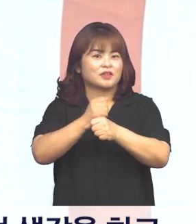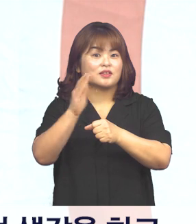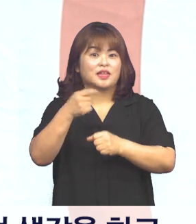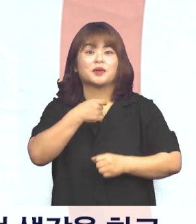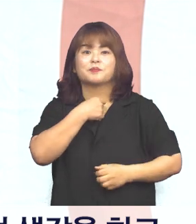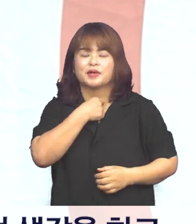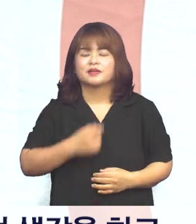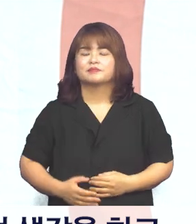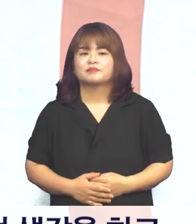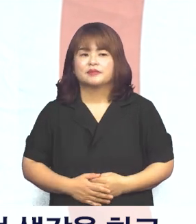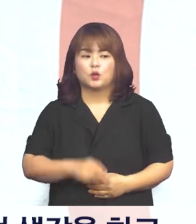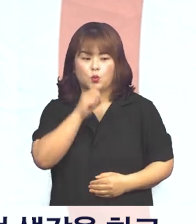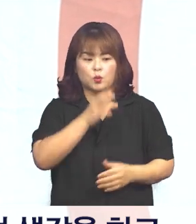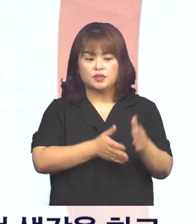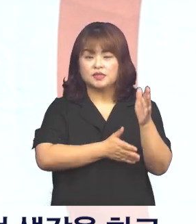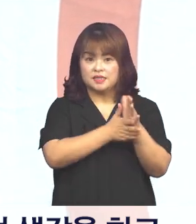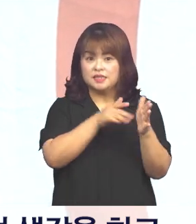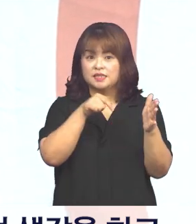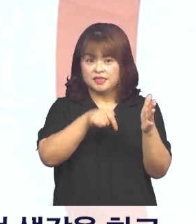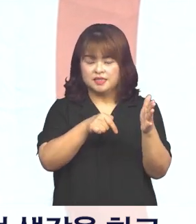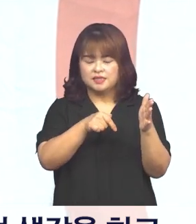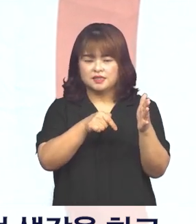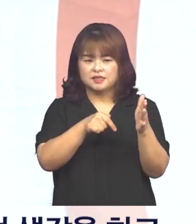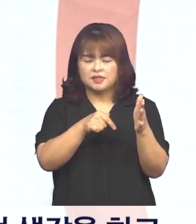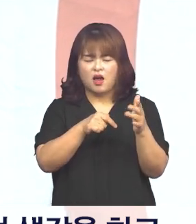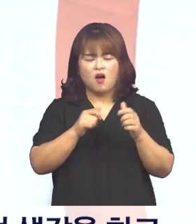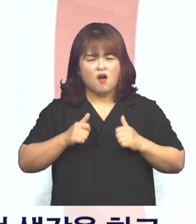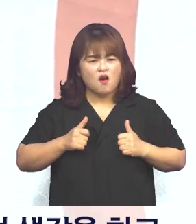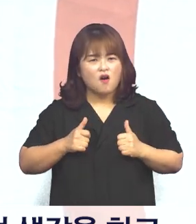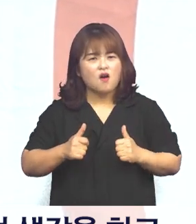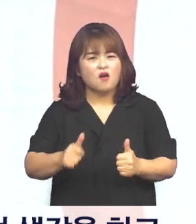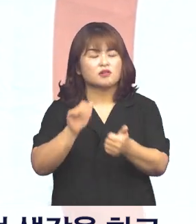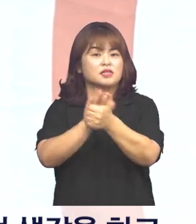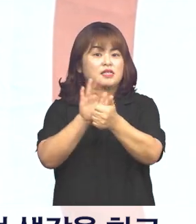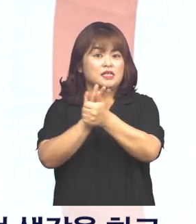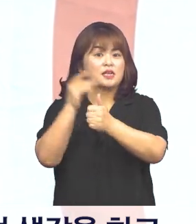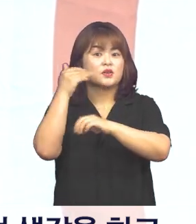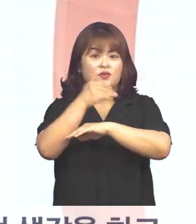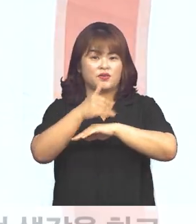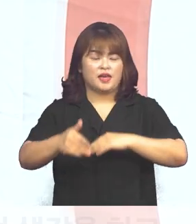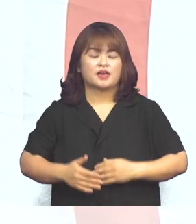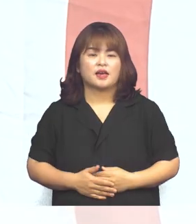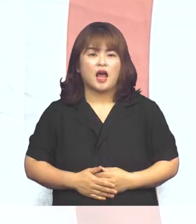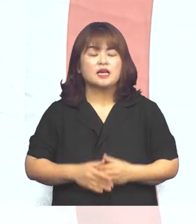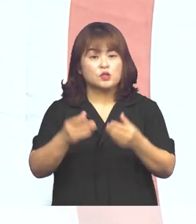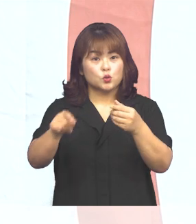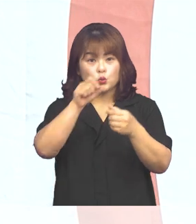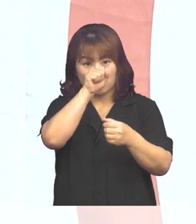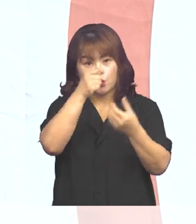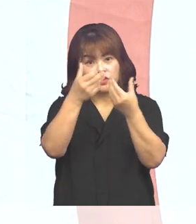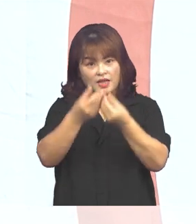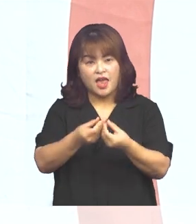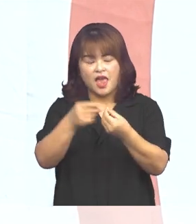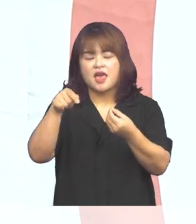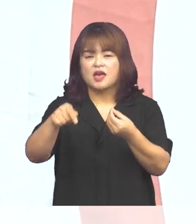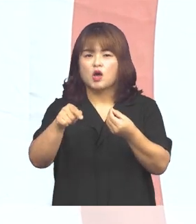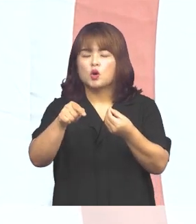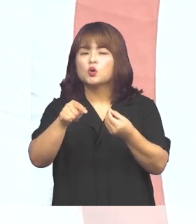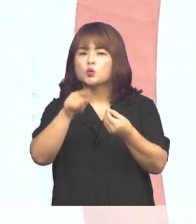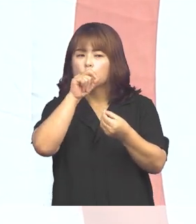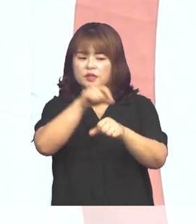좋겠다 이런 생각을 하고 시도 열심히 기원을 하겠습니다. 이런 모델을 통해서